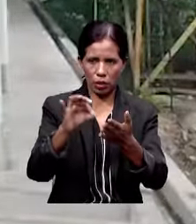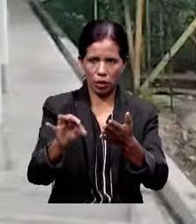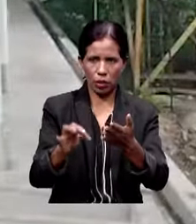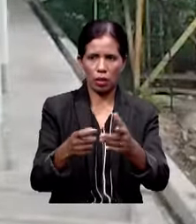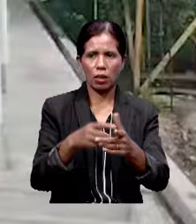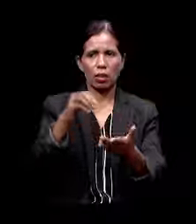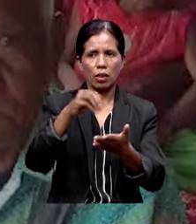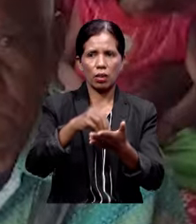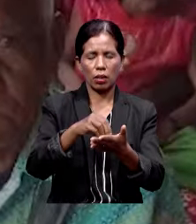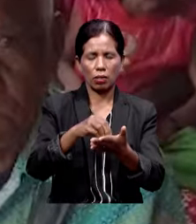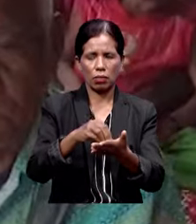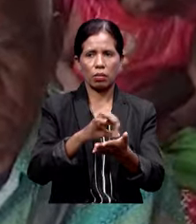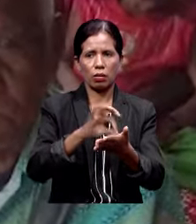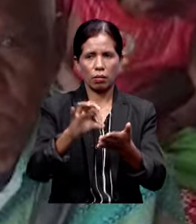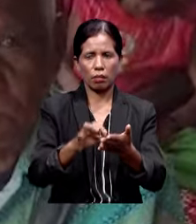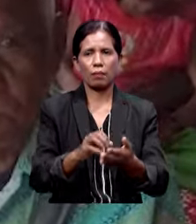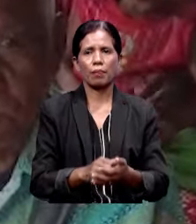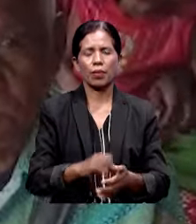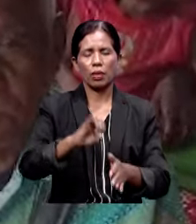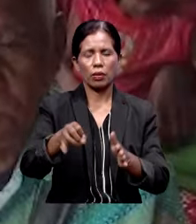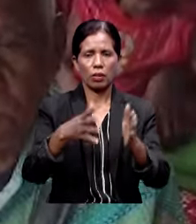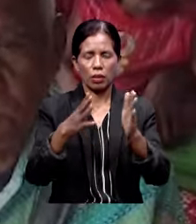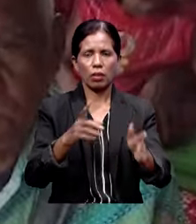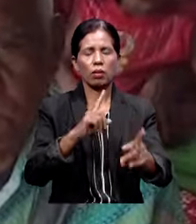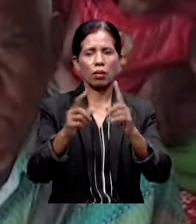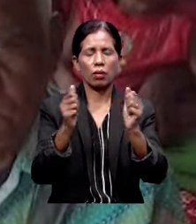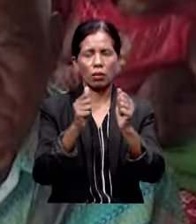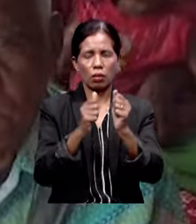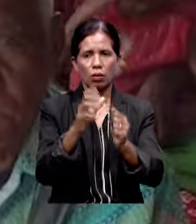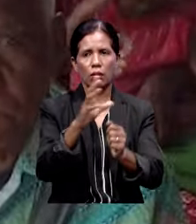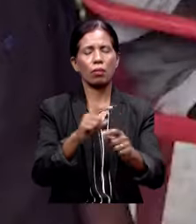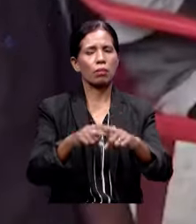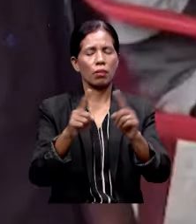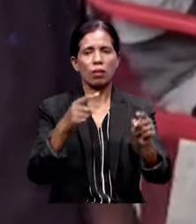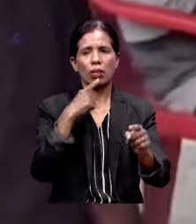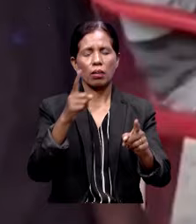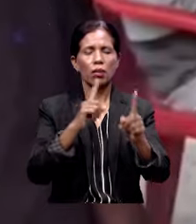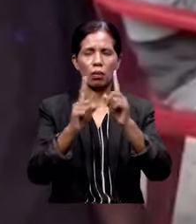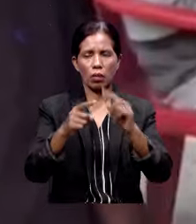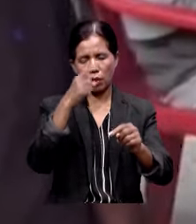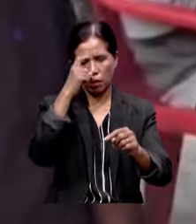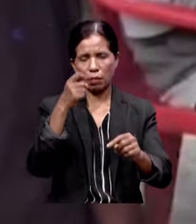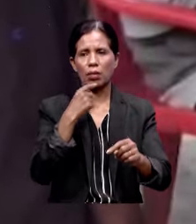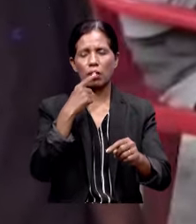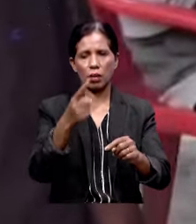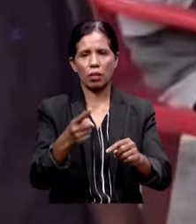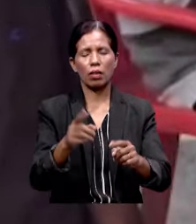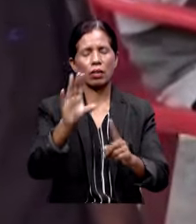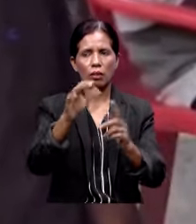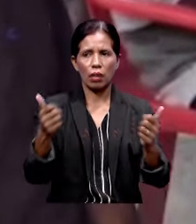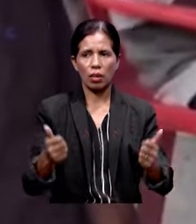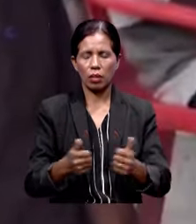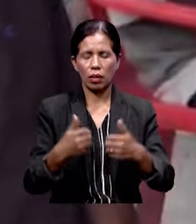tahu nomor fisera familia. Ho preocupação ne jornalista tenta tu confirma ho delegado me ber rezeita fo comentario. Ho di hatet engkata se fi aldea